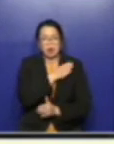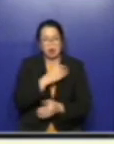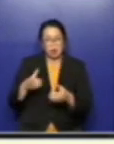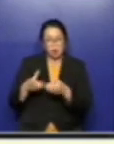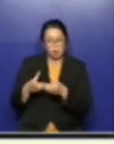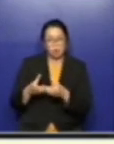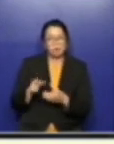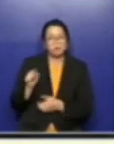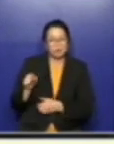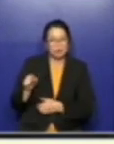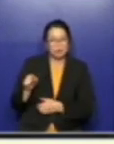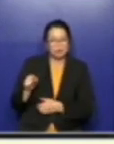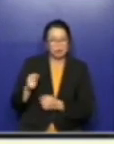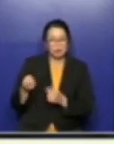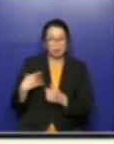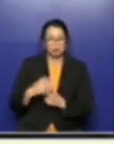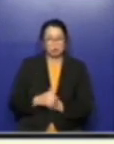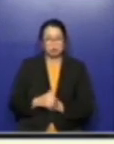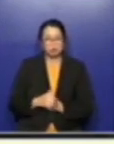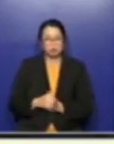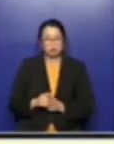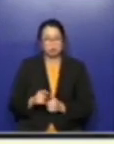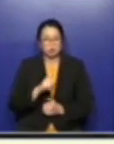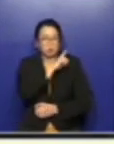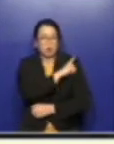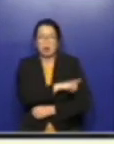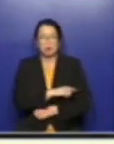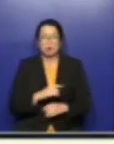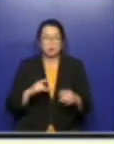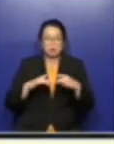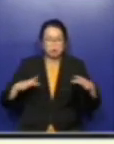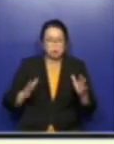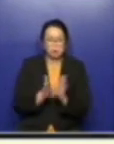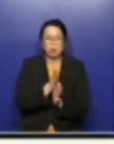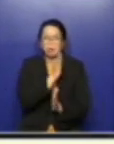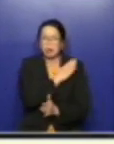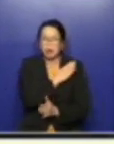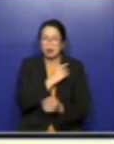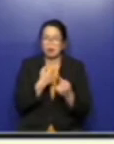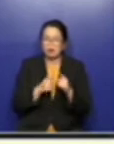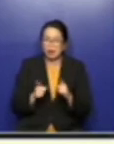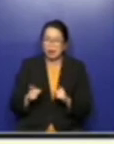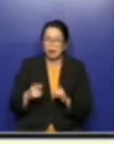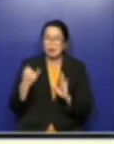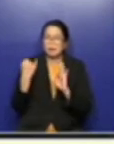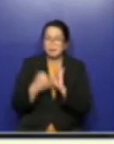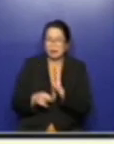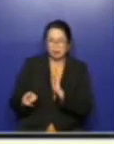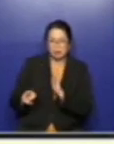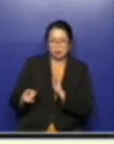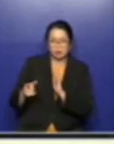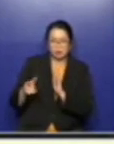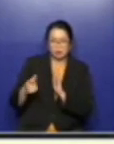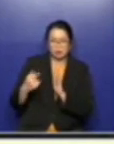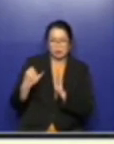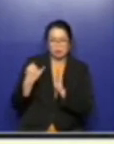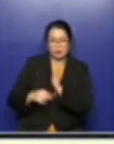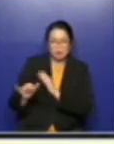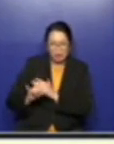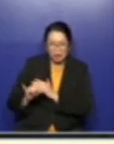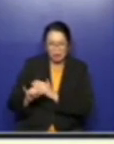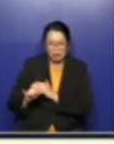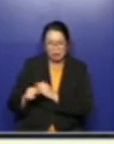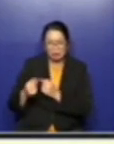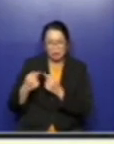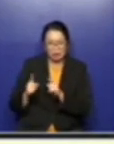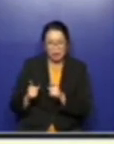ใส่ชุดขาวแล้วก็ขาดจากความเป็นภิกษุก็พระธรรมวินัยยังดำเนินการท่านยังไม่ขาดความภิกษุในความรู้สึกของท